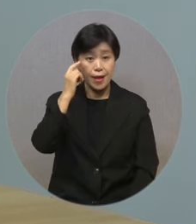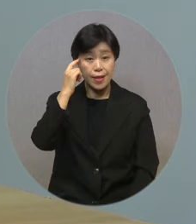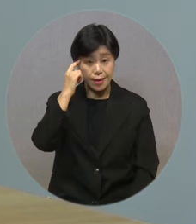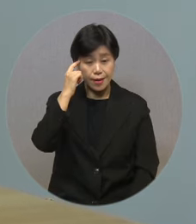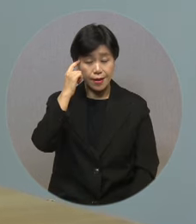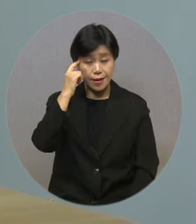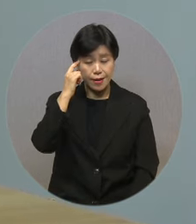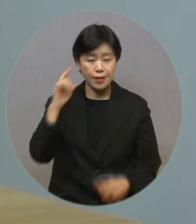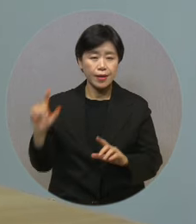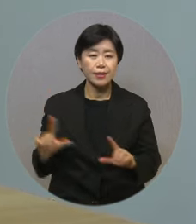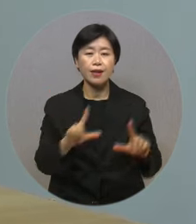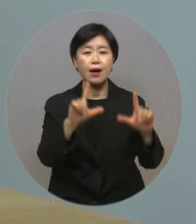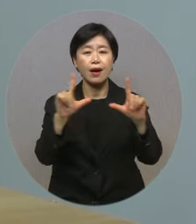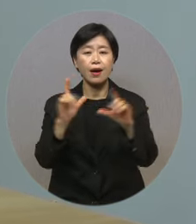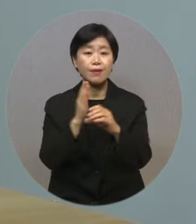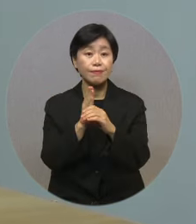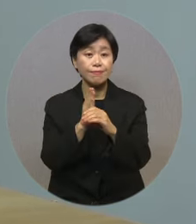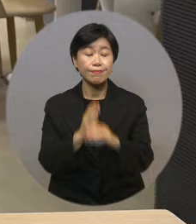삼고 있는 것 같아요.